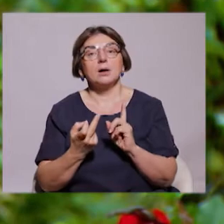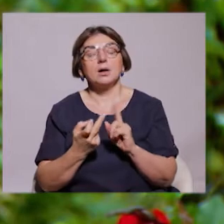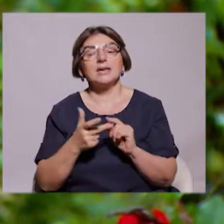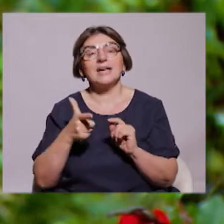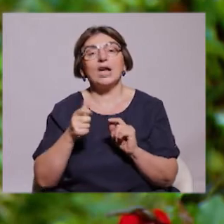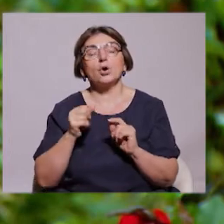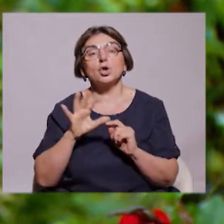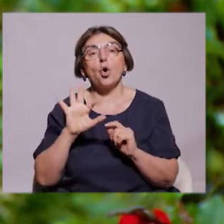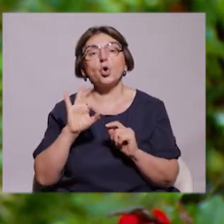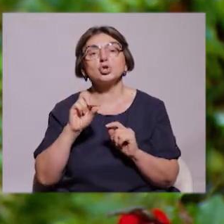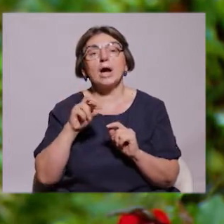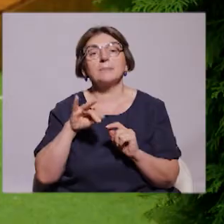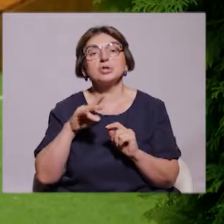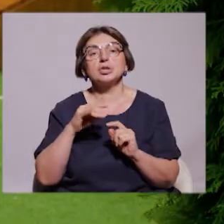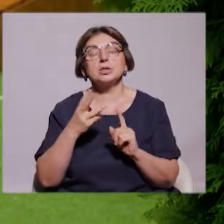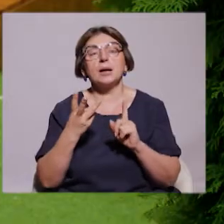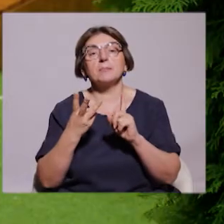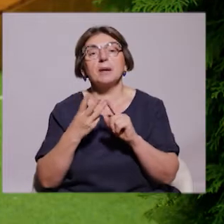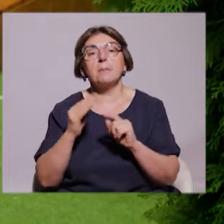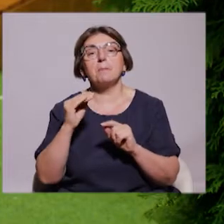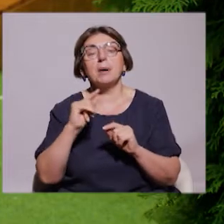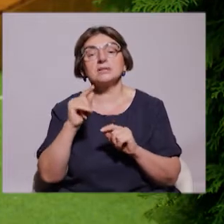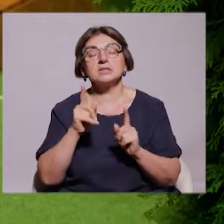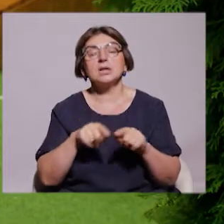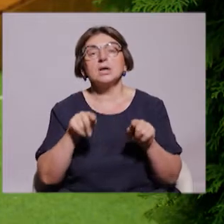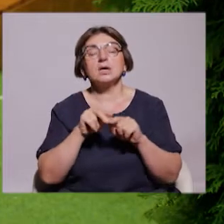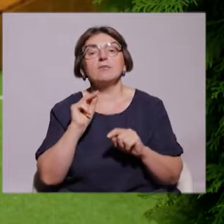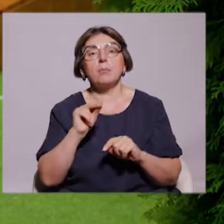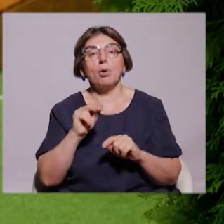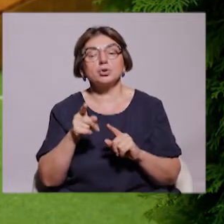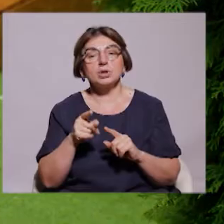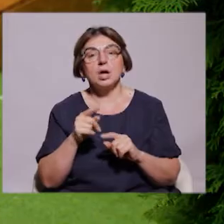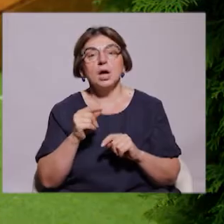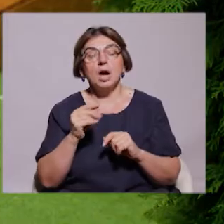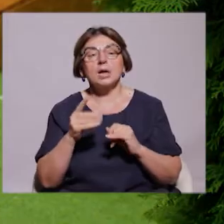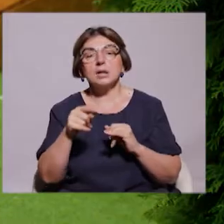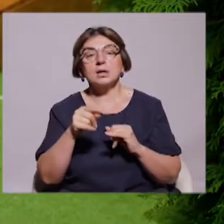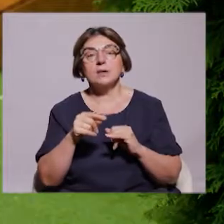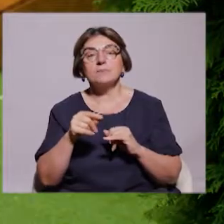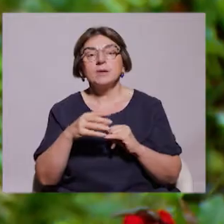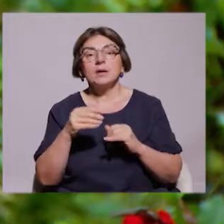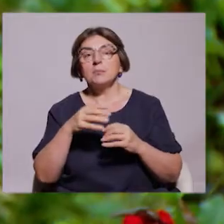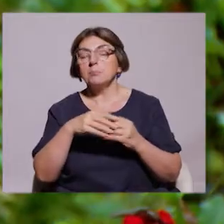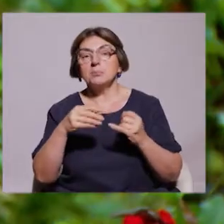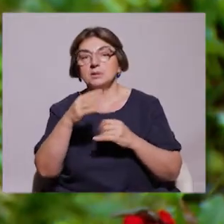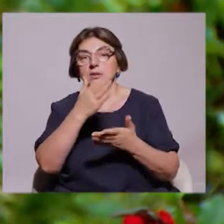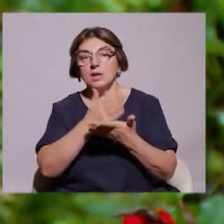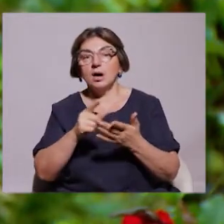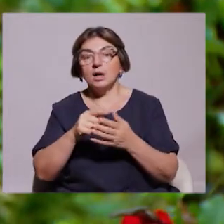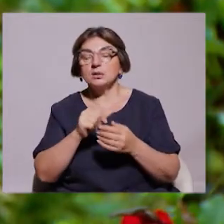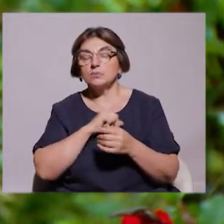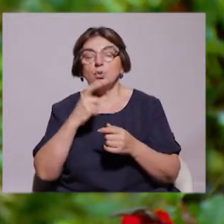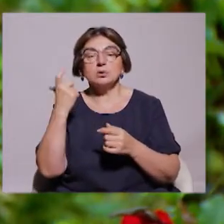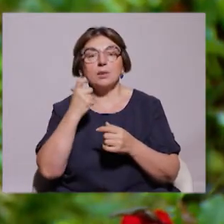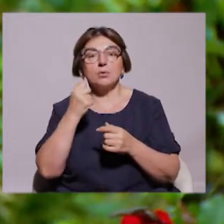იყო ფაზისი, იგივე ფოთი. კოლხეთის ტერიტორიაზე მე მინდა გითხრათ, რომ ბერძნებმა დამოუკიდებელი სახელმწიფო ვერ ჩამოაყალიბეს, იმიტომ რომ კოლხები